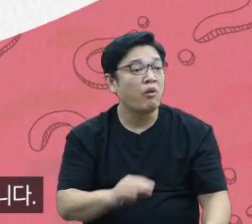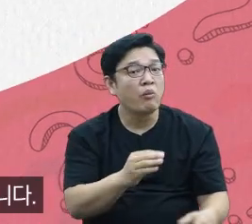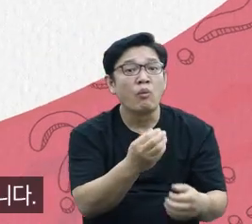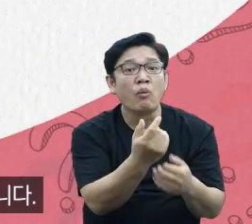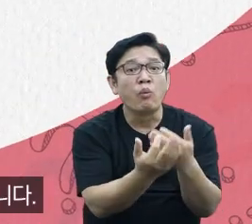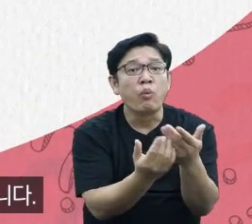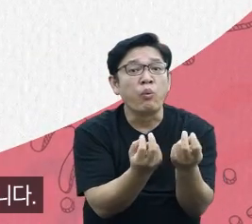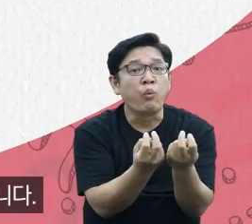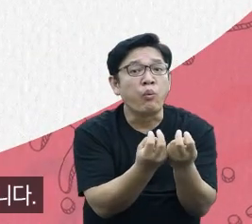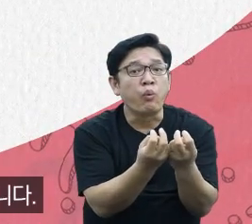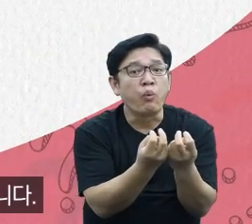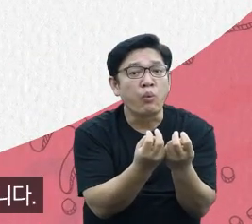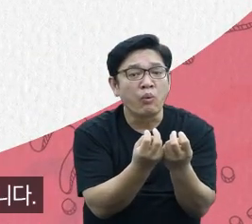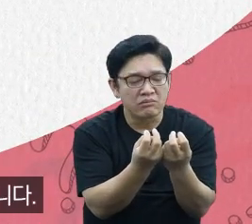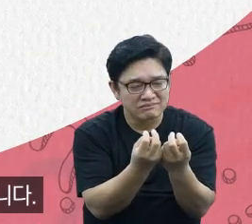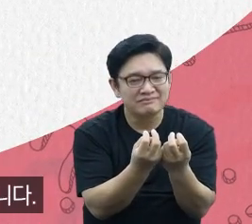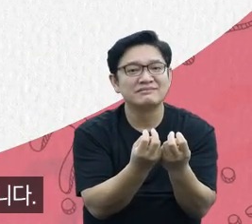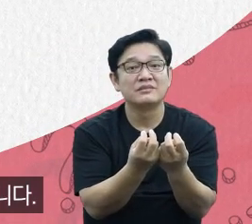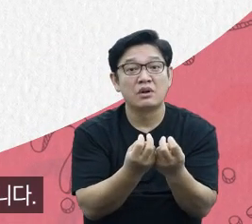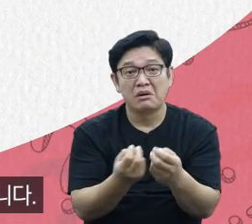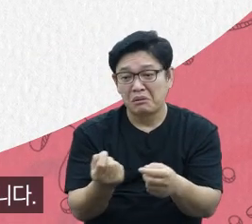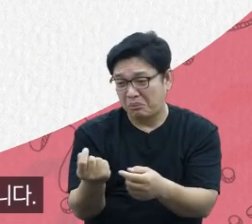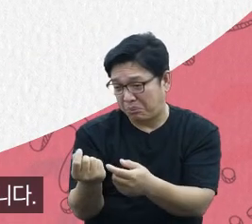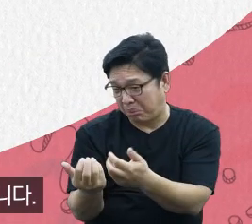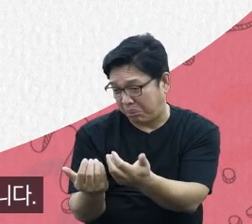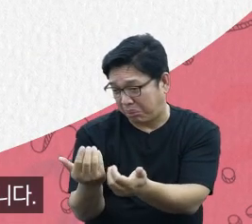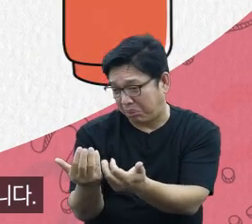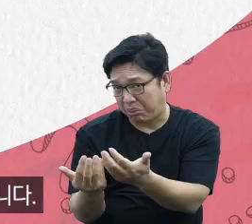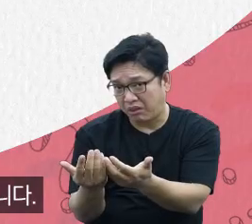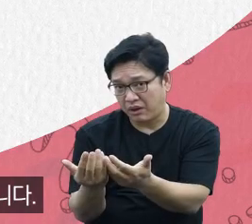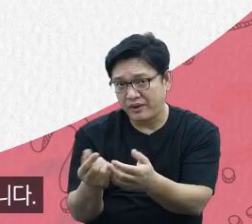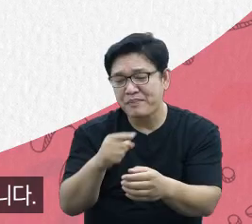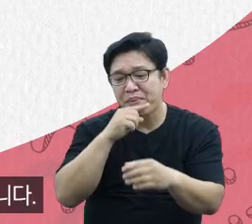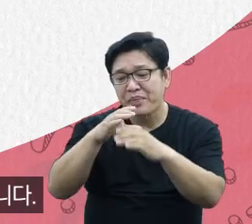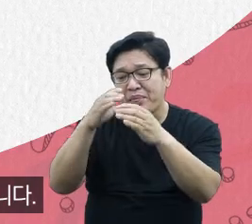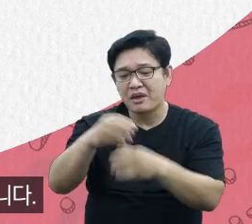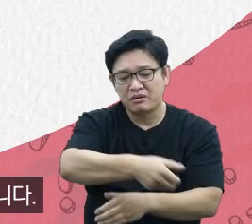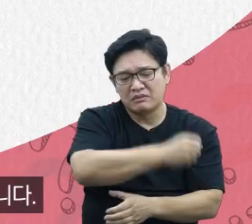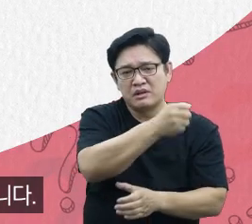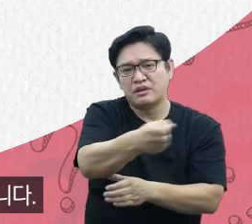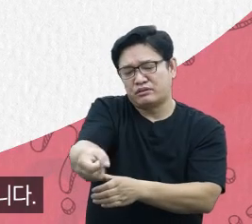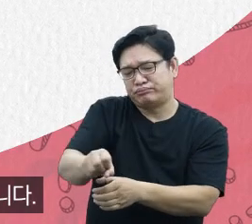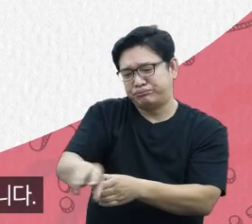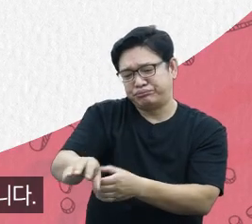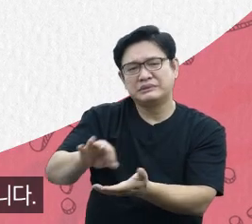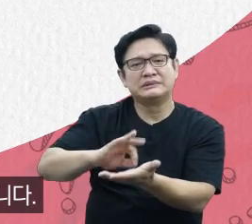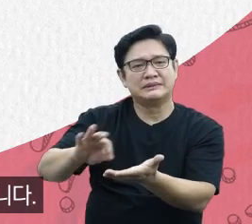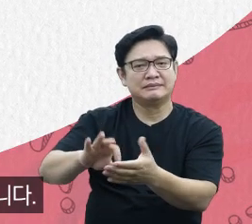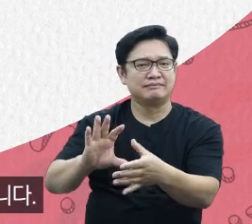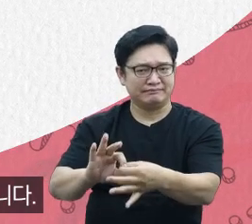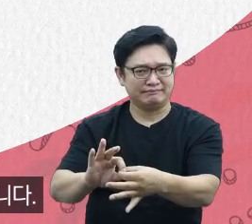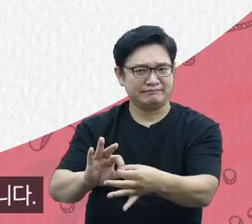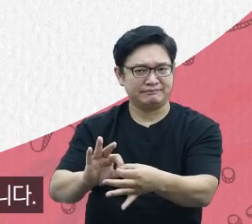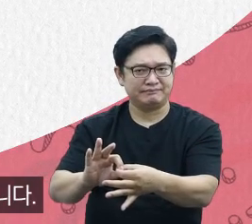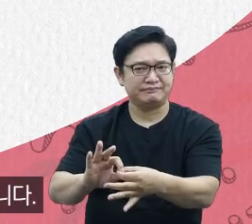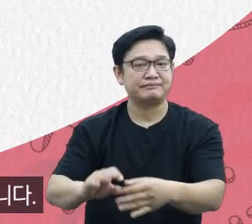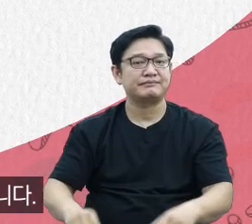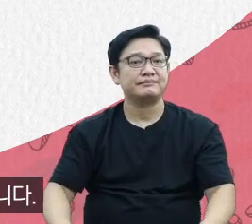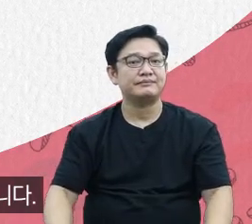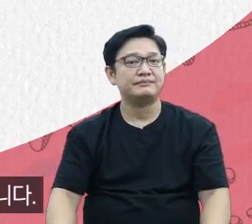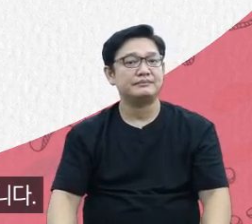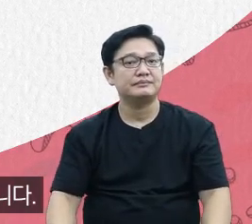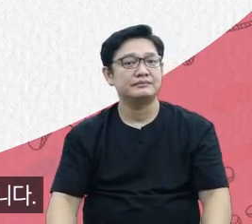그럼 불이 났을 때는 어떻게 대처해야 할까요? 작은 불은 집에 있는 소화기를 이용해 끕니다.